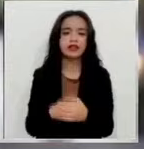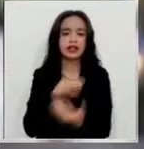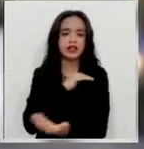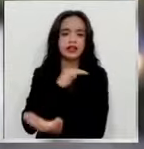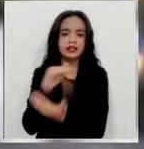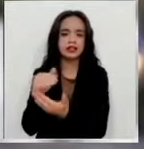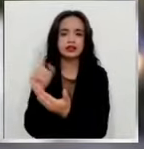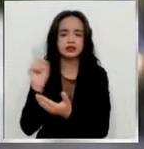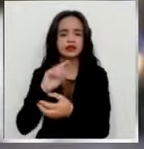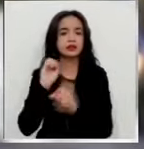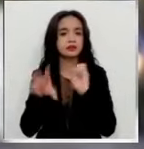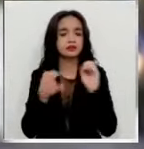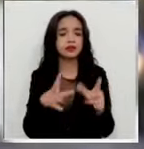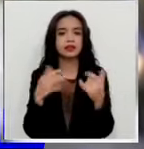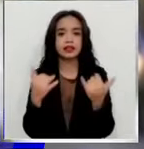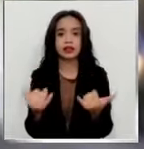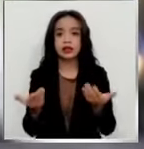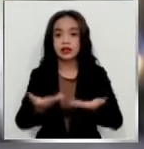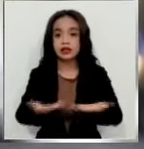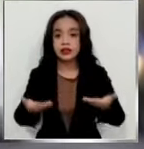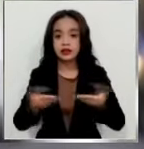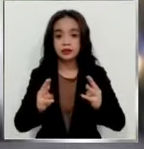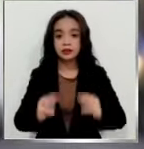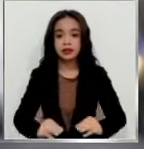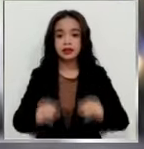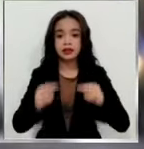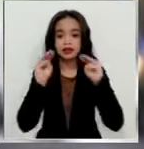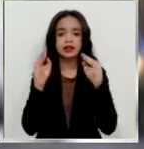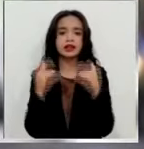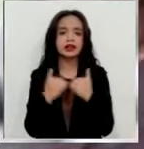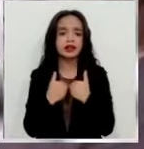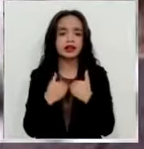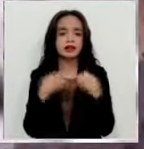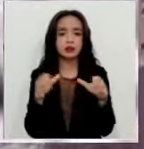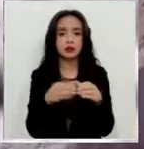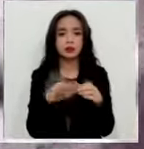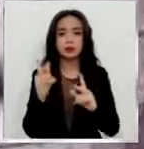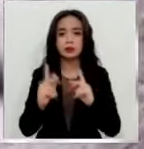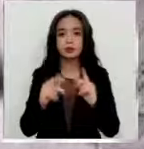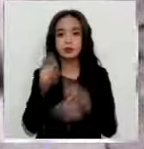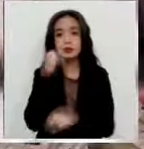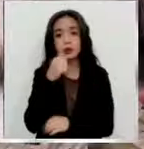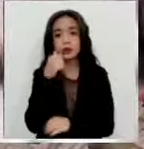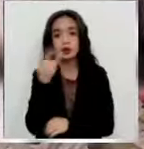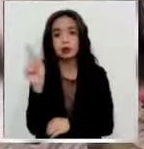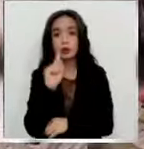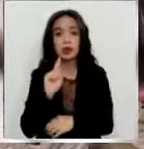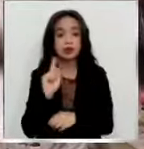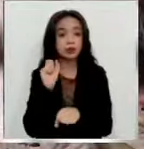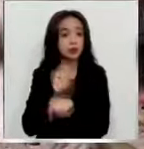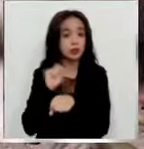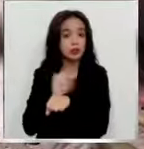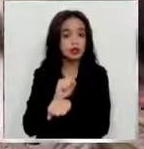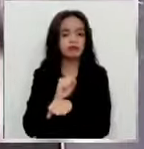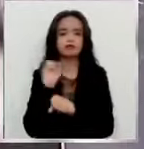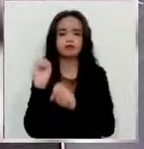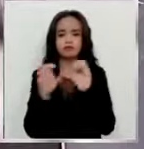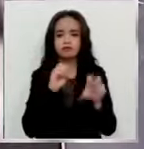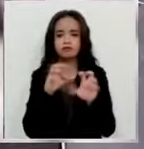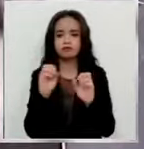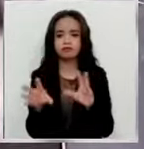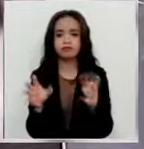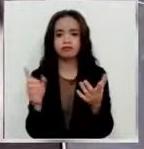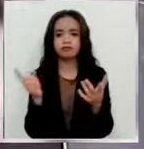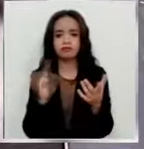Mga kapuso, dito sa Malabon may grupo ng kababaihan na ang kinabubuhay ay ang pangangalakal at pagbabaklas ng